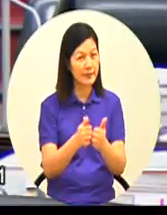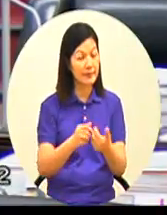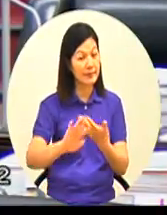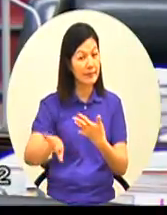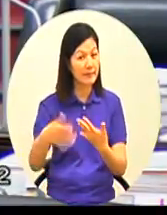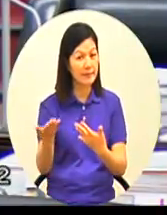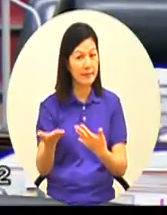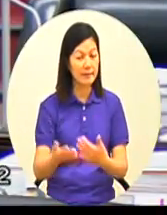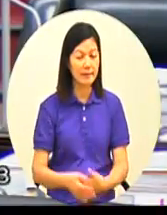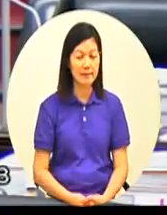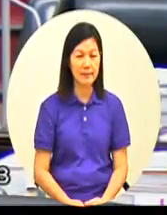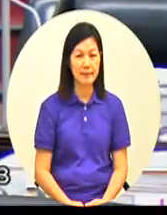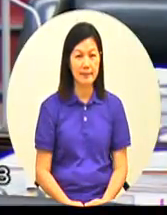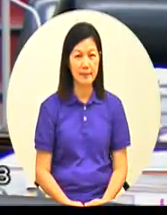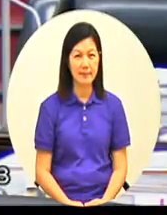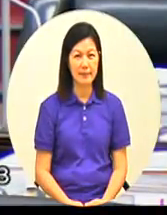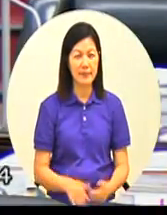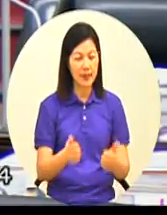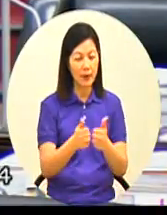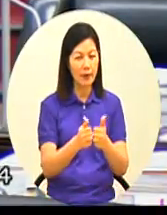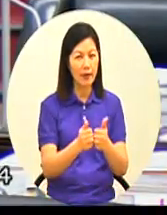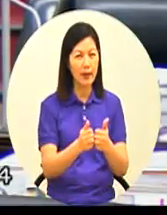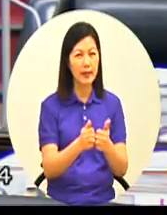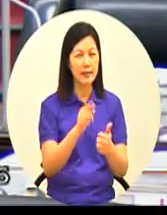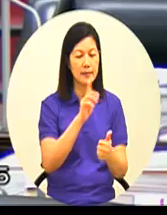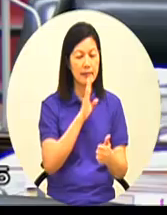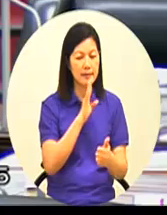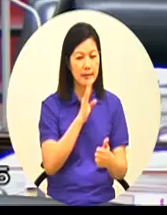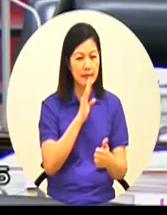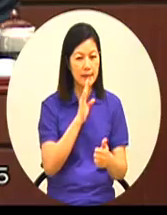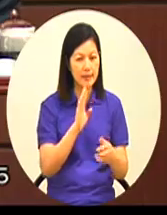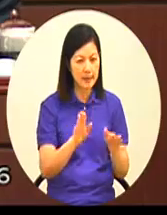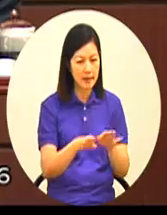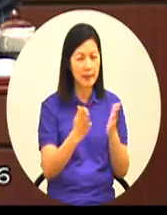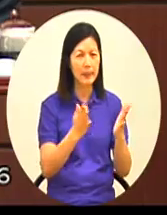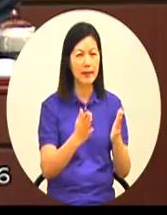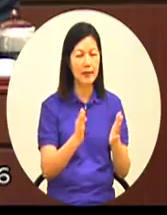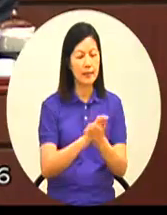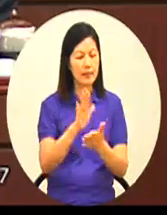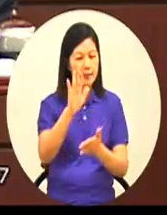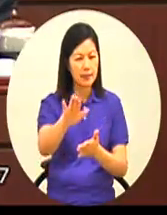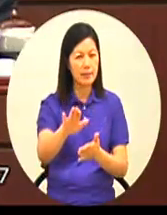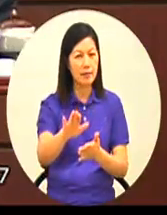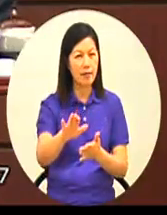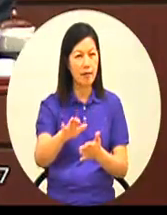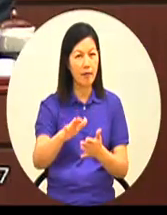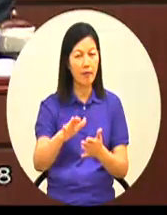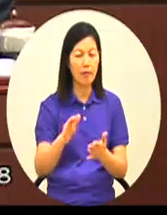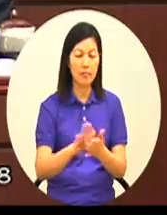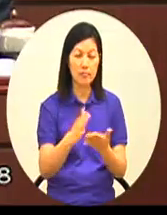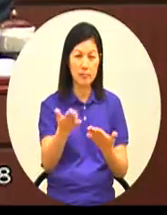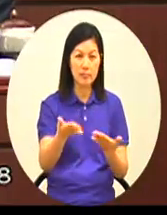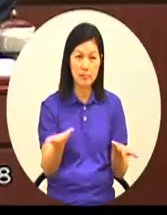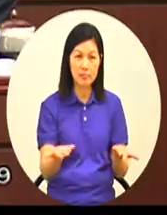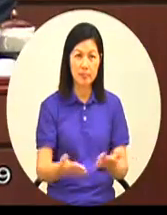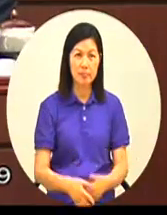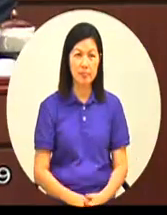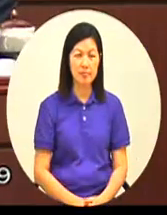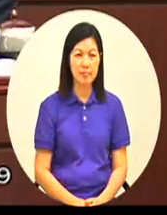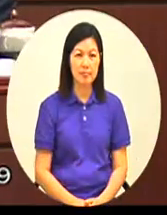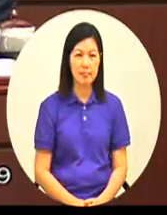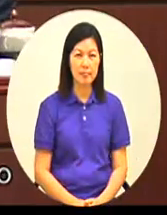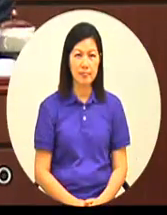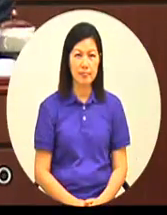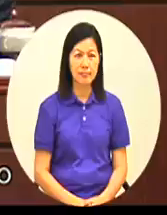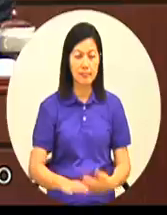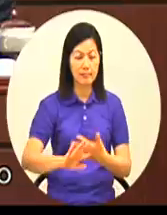没有，那会议只是一个接头。 对， 那 你们有什么其他的后续呢？ 是， 其他